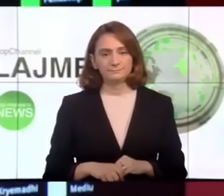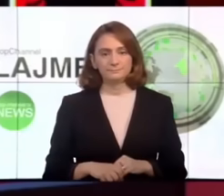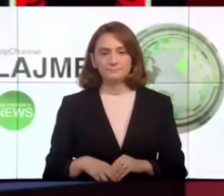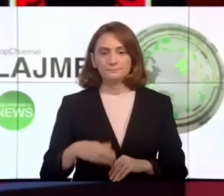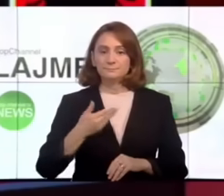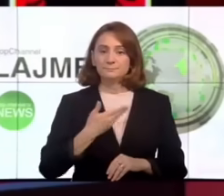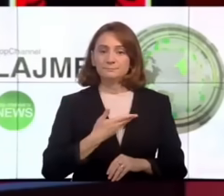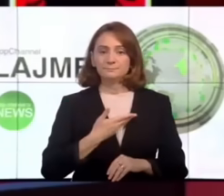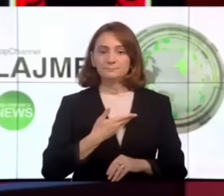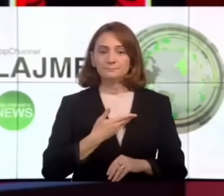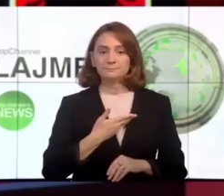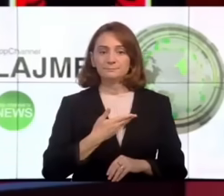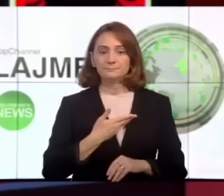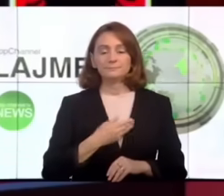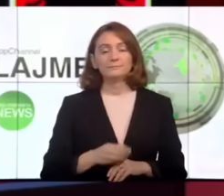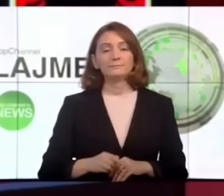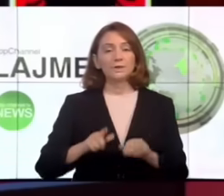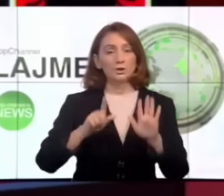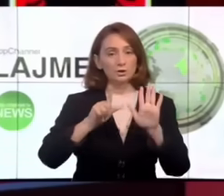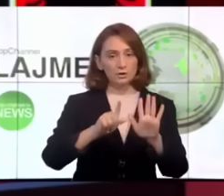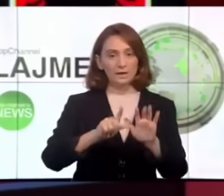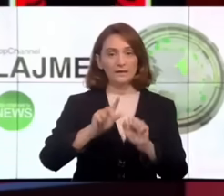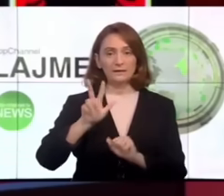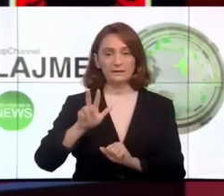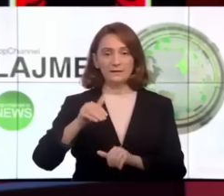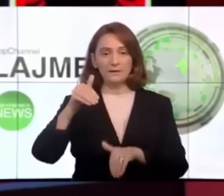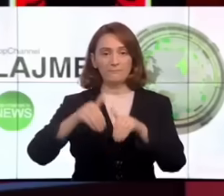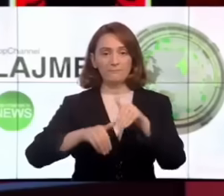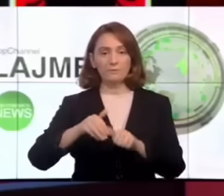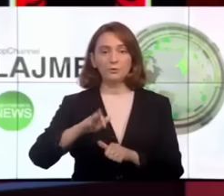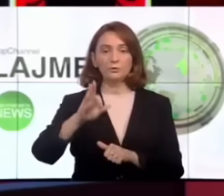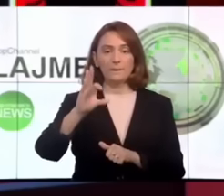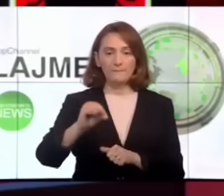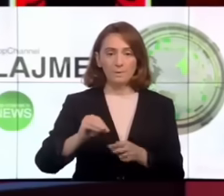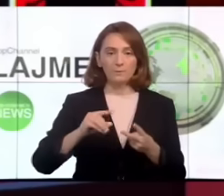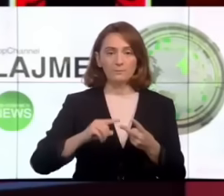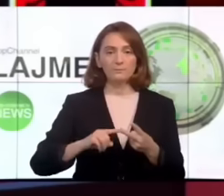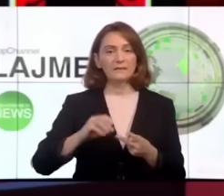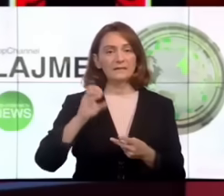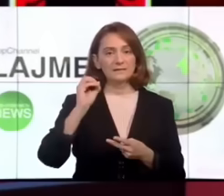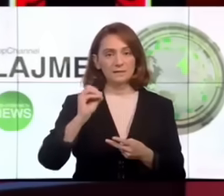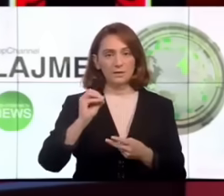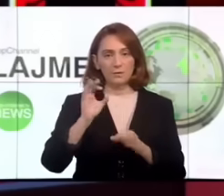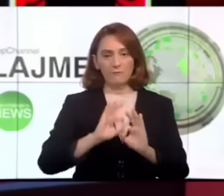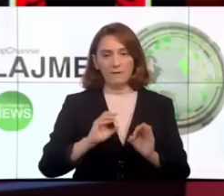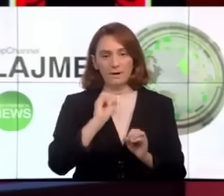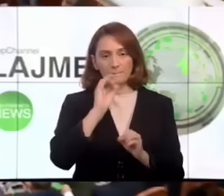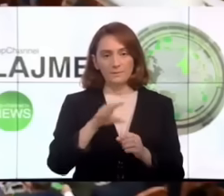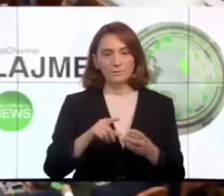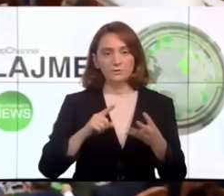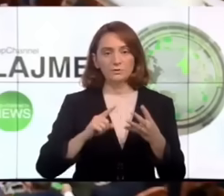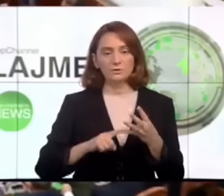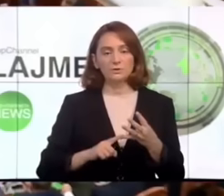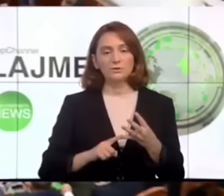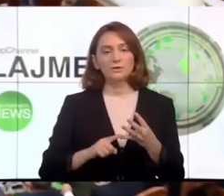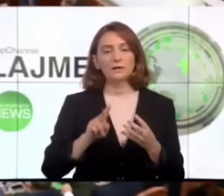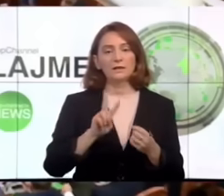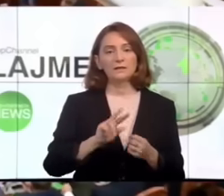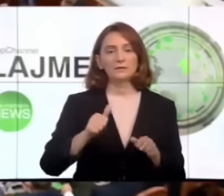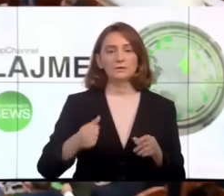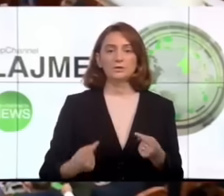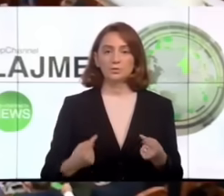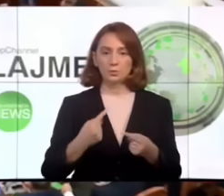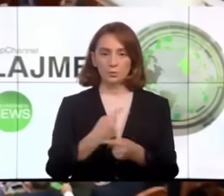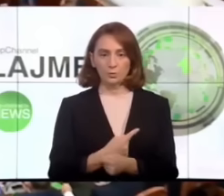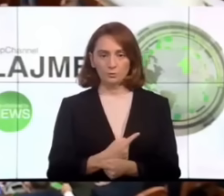Janë 73 vota pro, 25 vota kundër, 0 abstenime, miratohet në parim. Me këtë votim